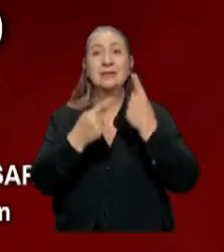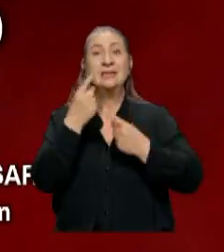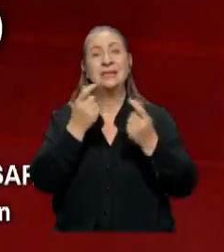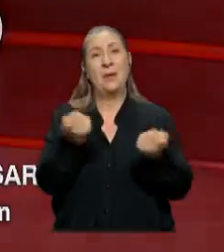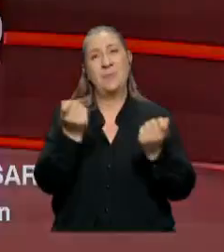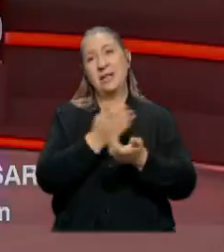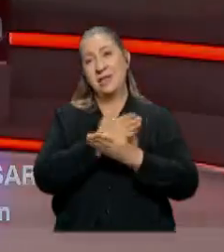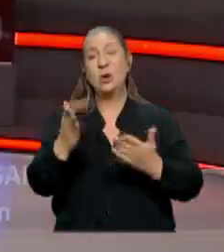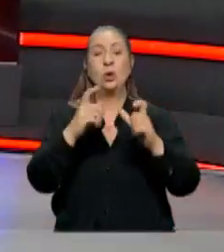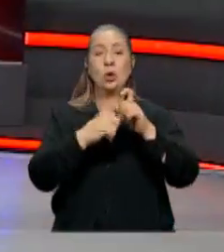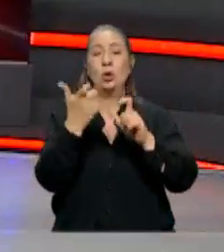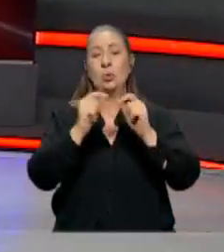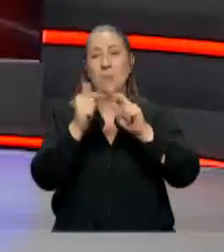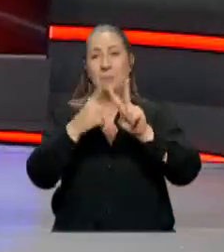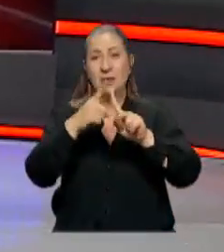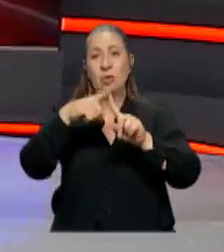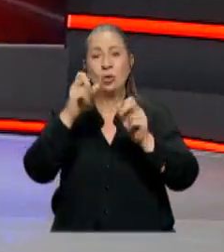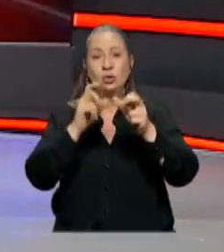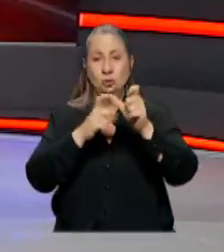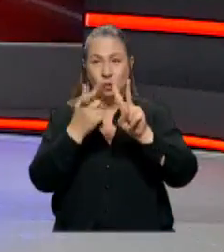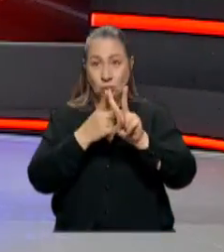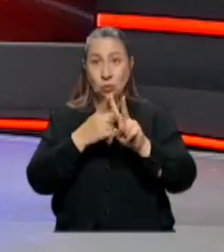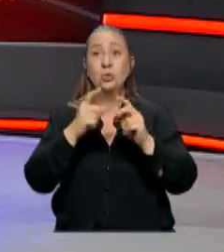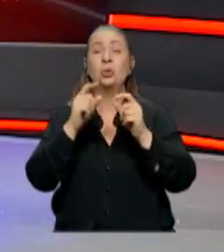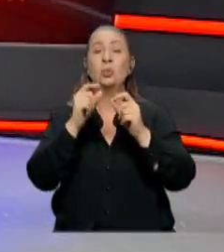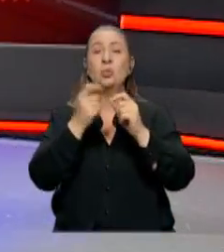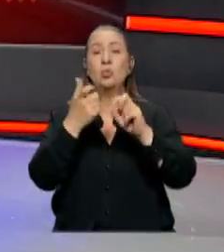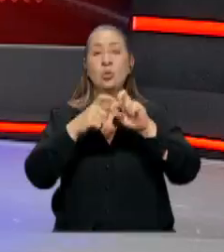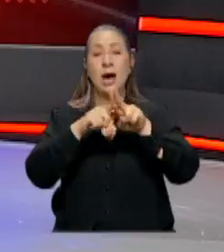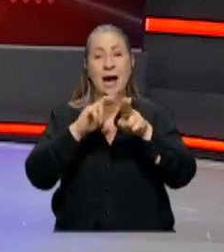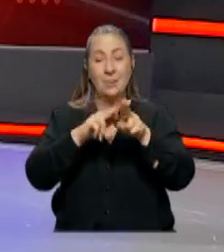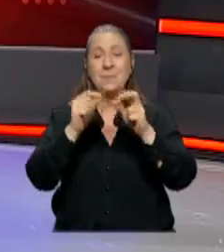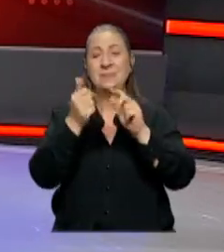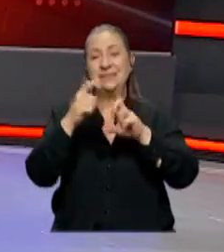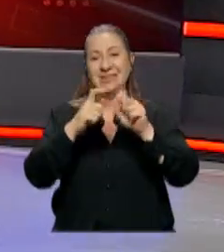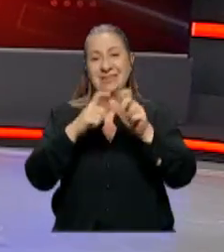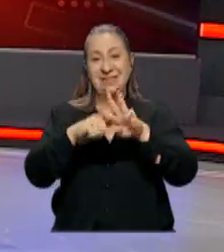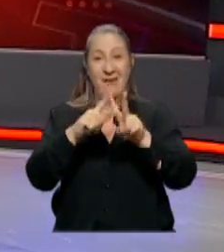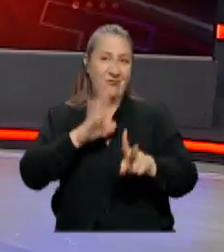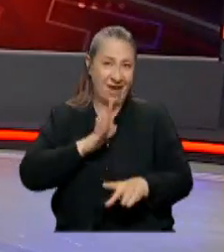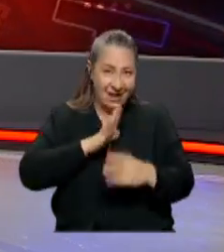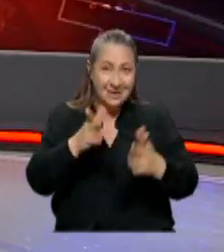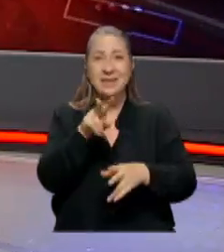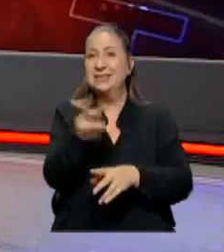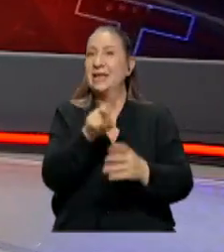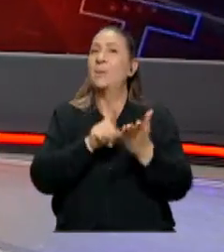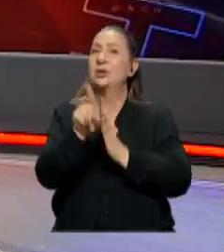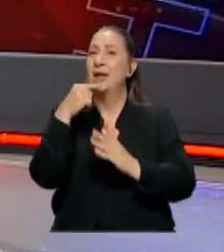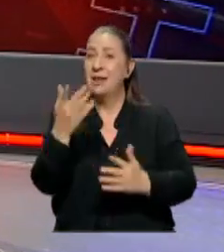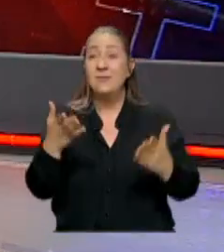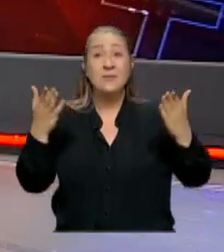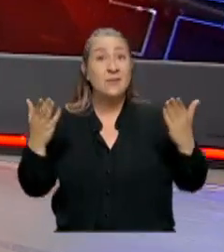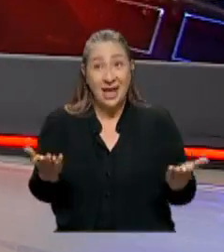yapmaya devam edecek. Gülbin Tosun, Burak Birsen var yarın. Onlara da başarılar dilerim.